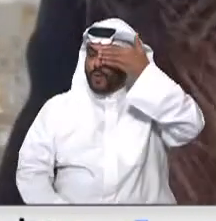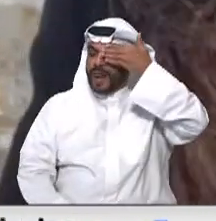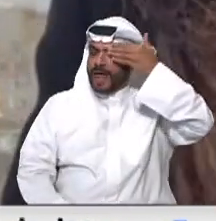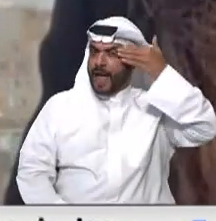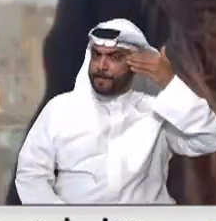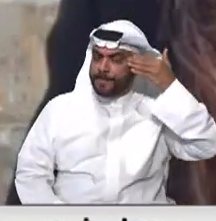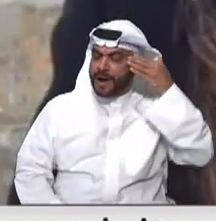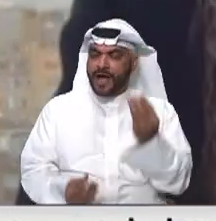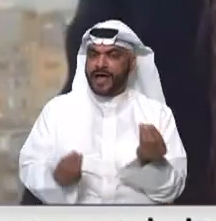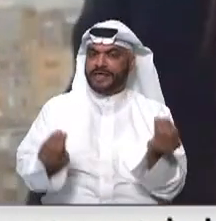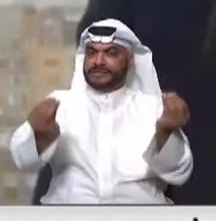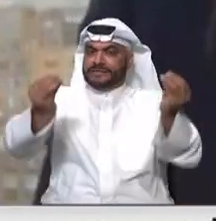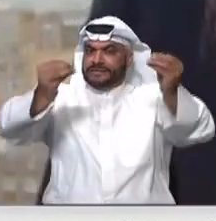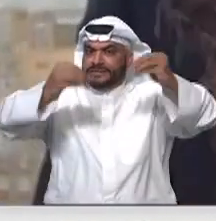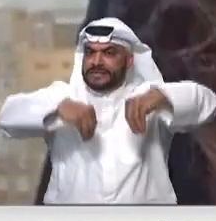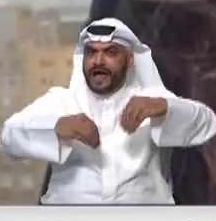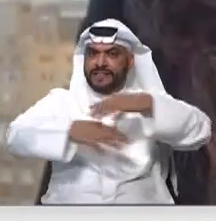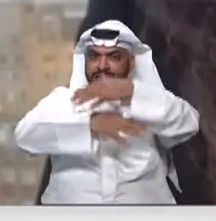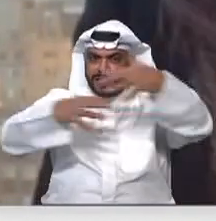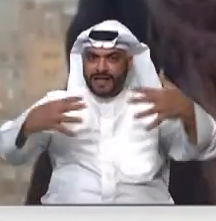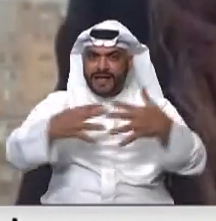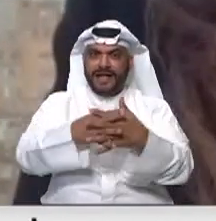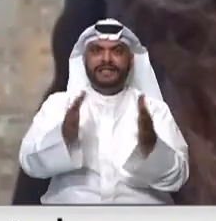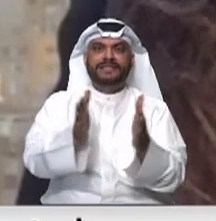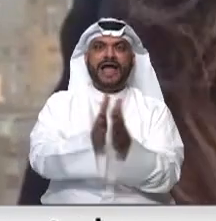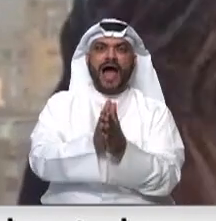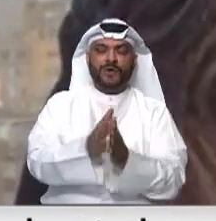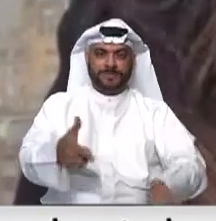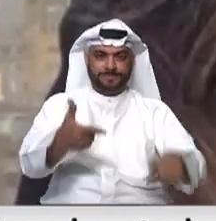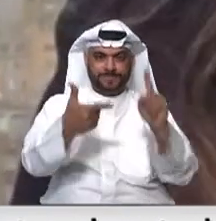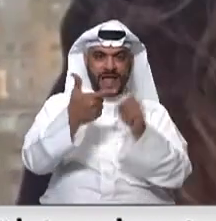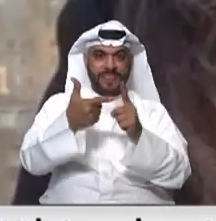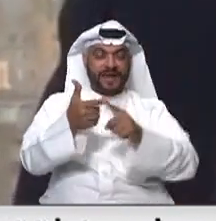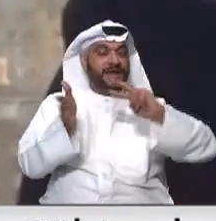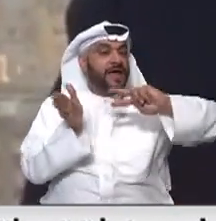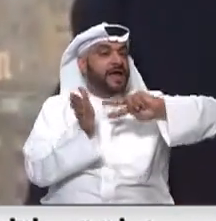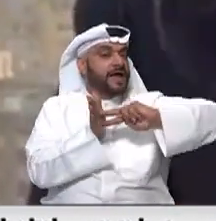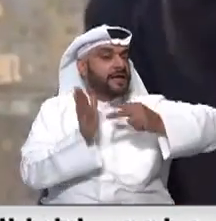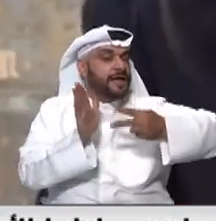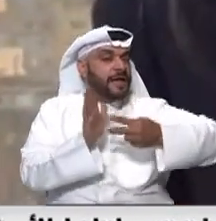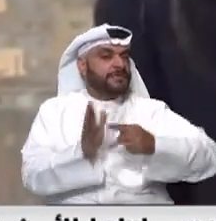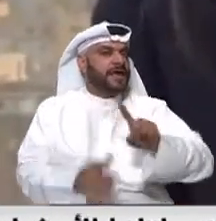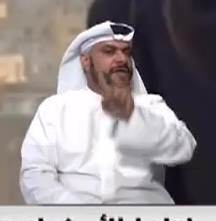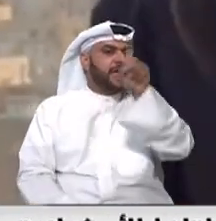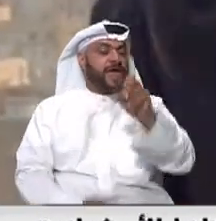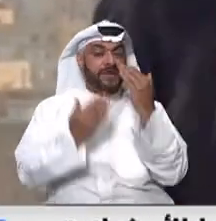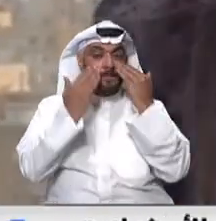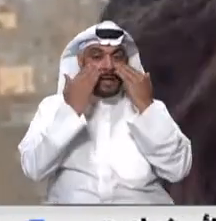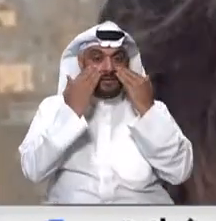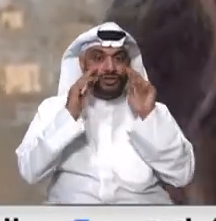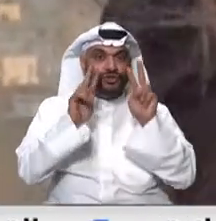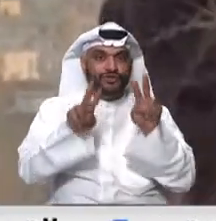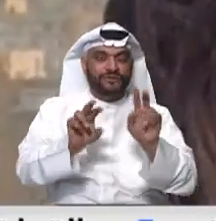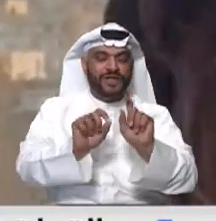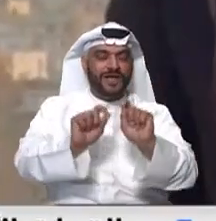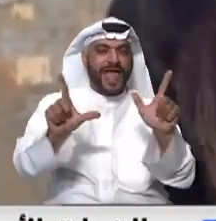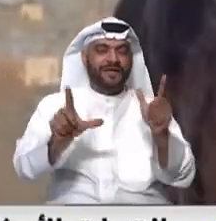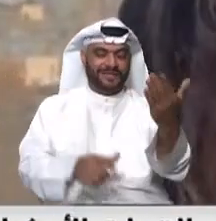تعزيزا للتعاون، وكيف قرأت هذا المشهد من هناك؟ فاطمة.